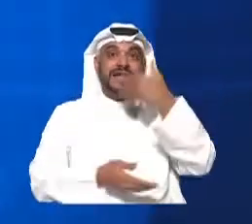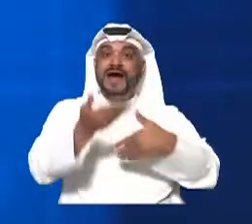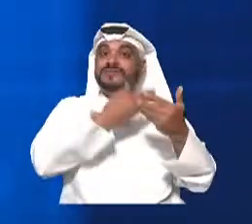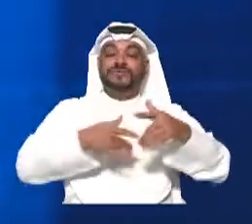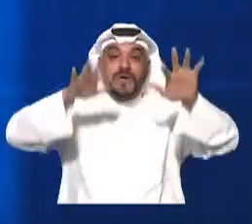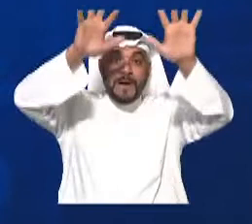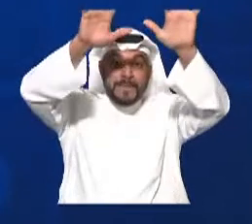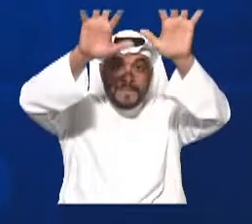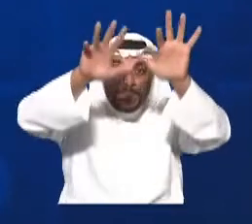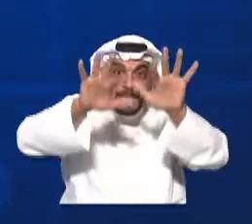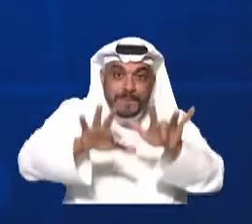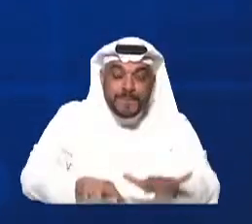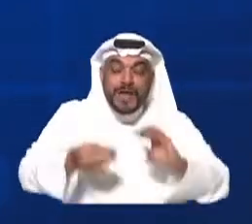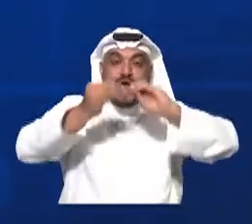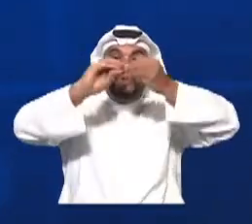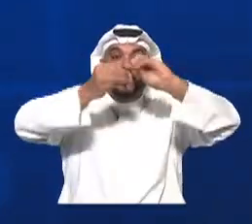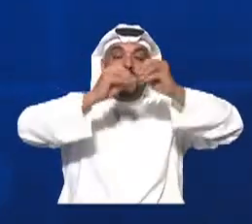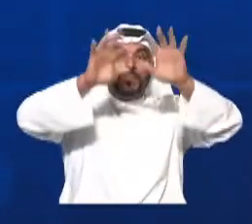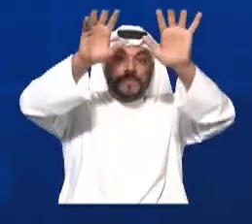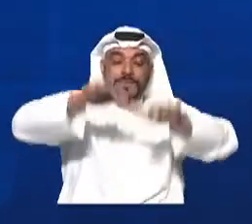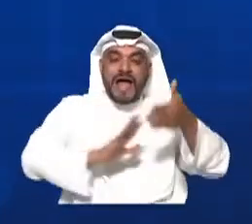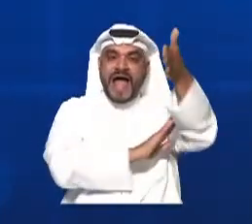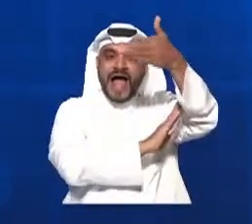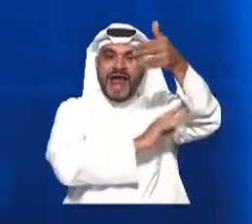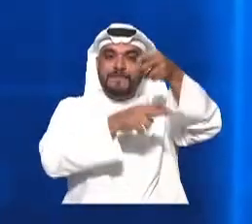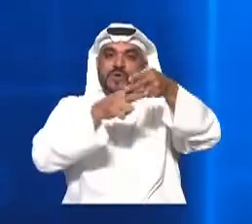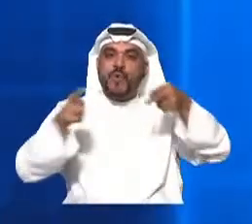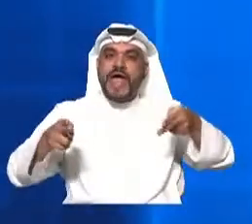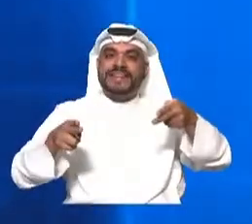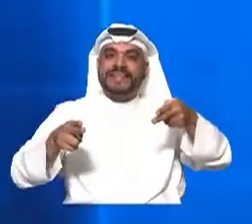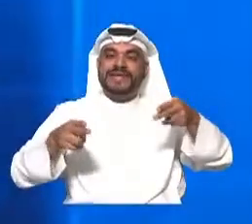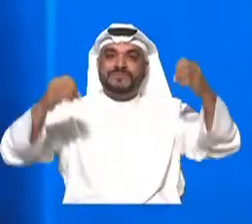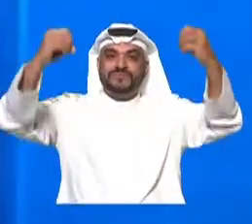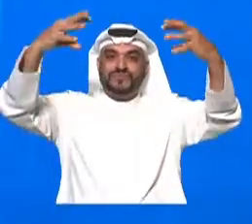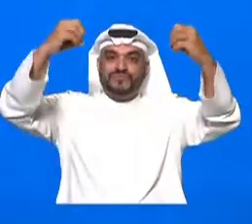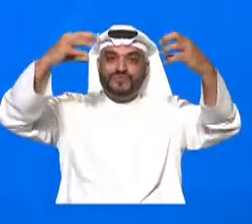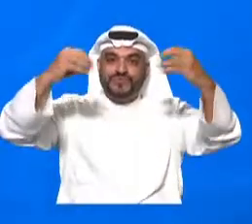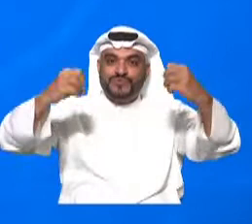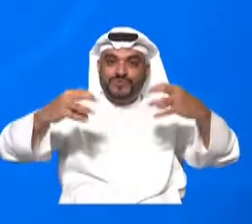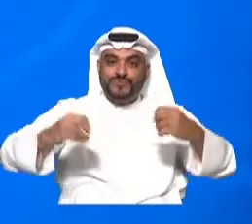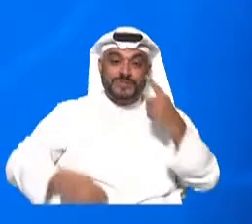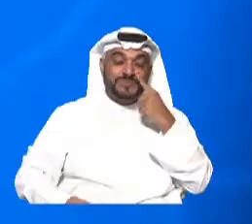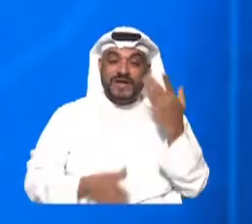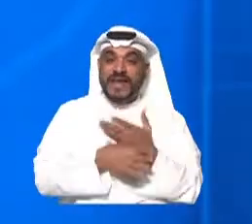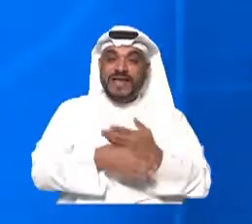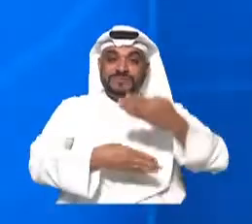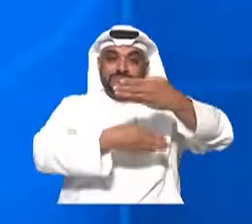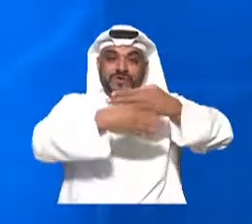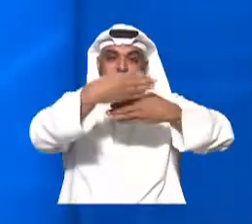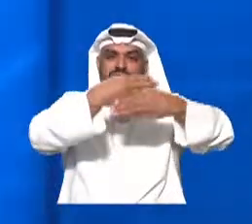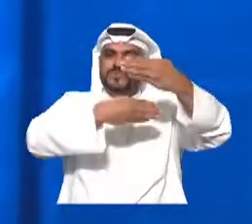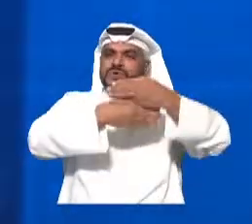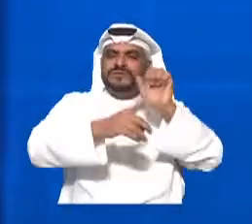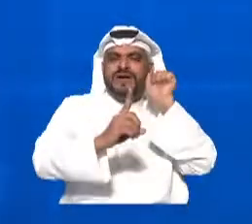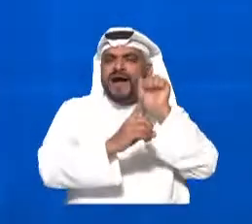وتقديرا وعرفانا لدورها الإنساني. جاء ذلك بمناسبة وضع حجر الأساس لسكن ذوي الأطفال من